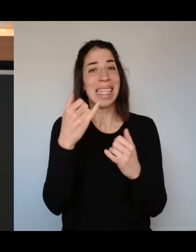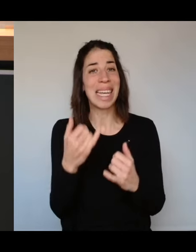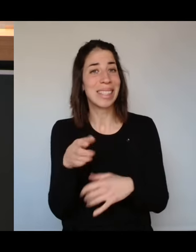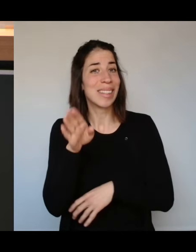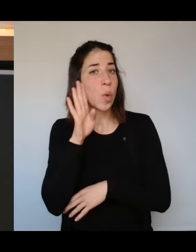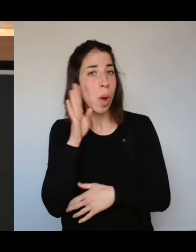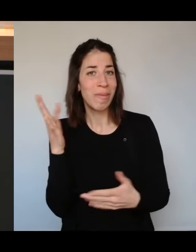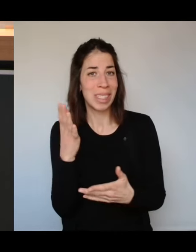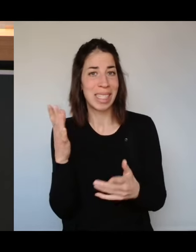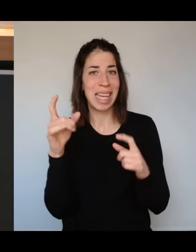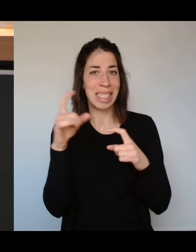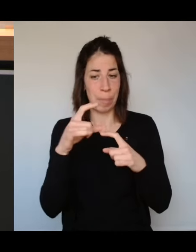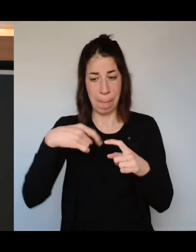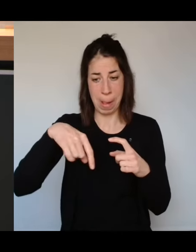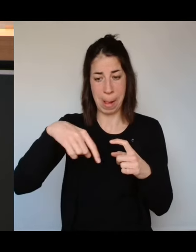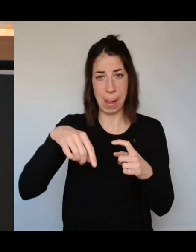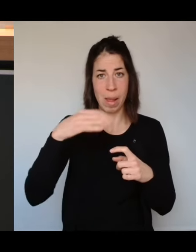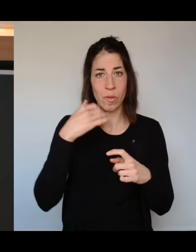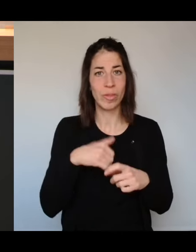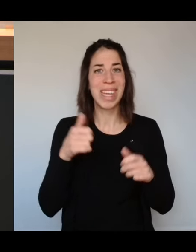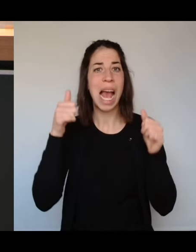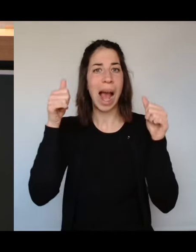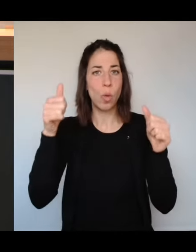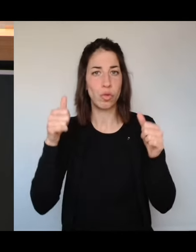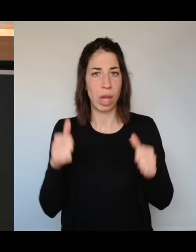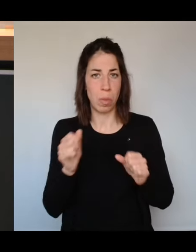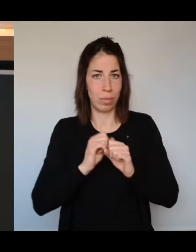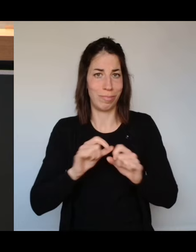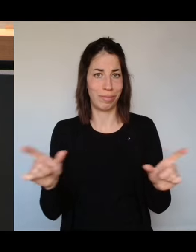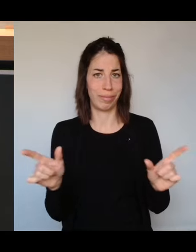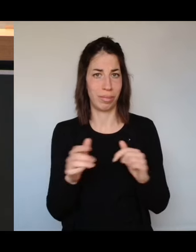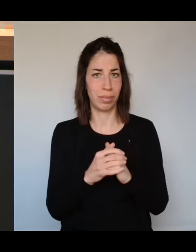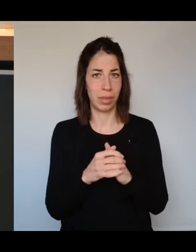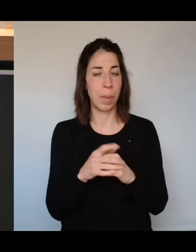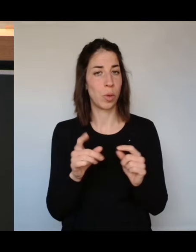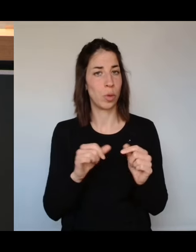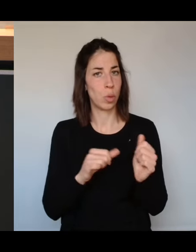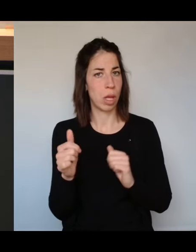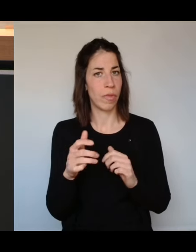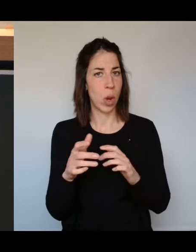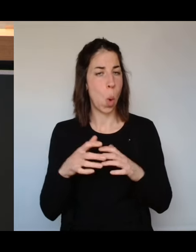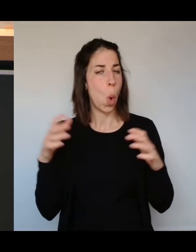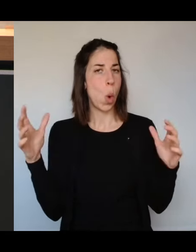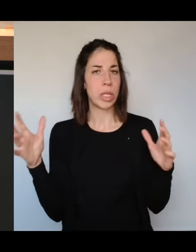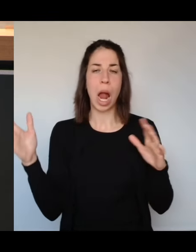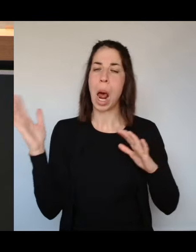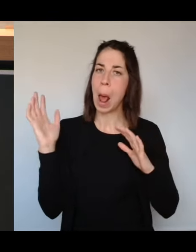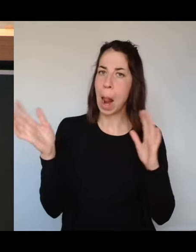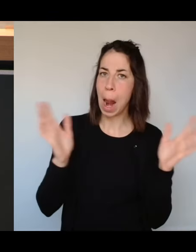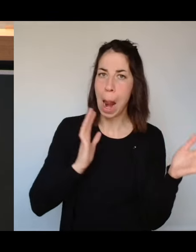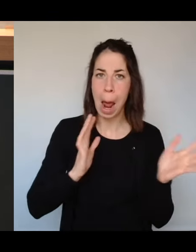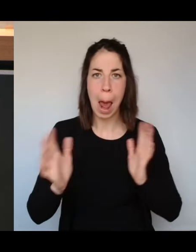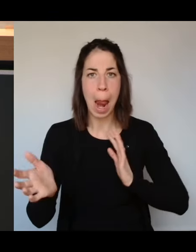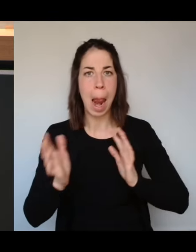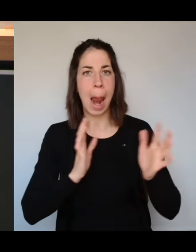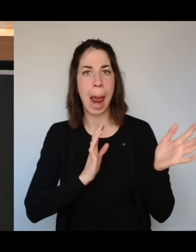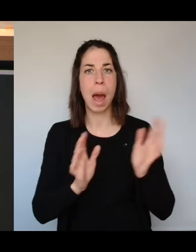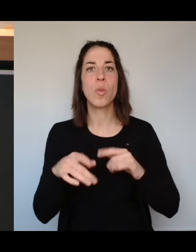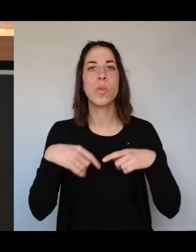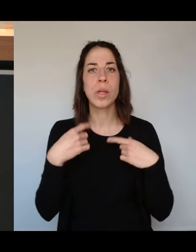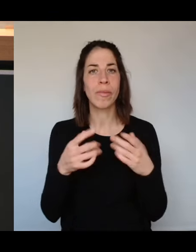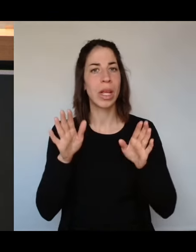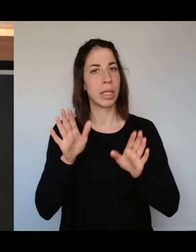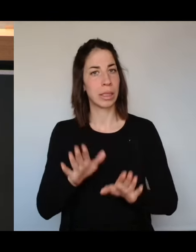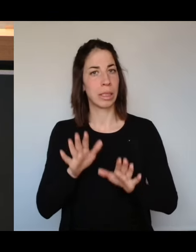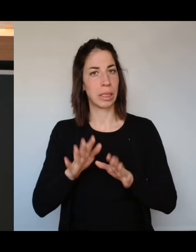spucken nach Berliner Art und dann ganz sachte handeln. Umgekehrt wiederum, die Opposition, die